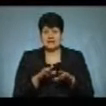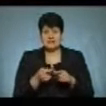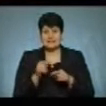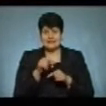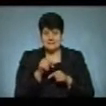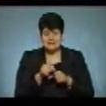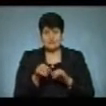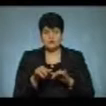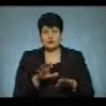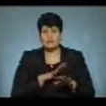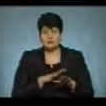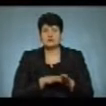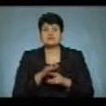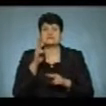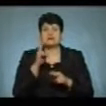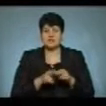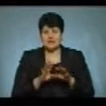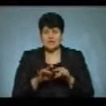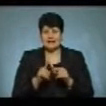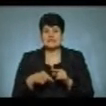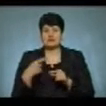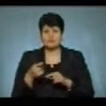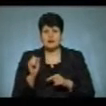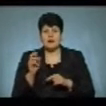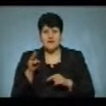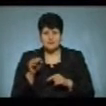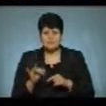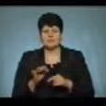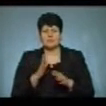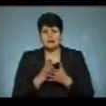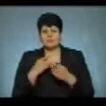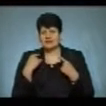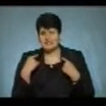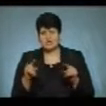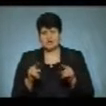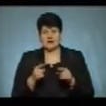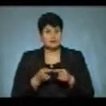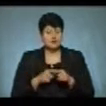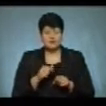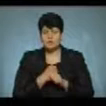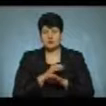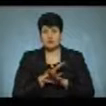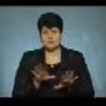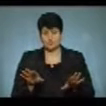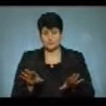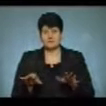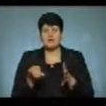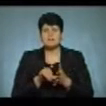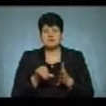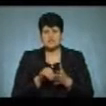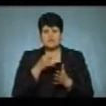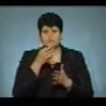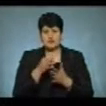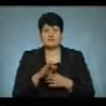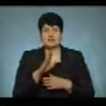регуляторна процедура була вичерпана. Для всіх наступних актів мала бути зовсім інша регуляторна процедура. Проте цього зроблено не було. Представник відповідача